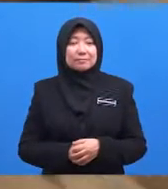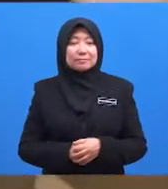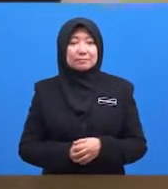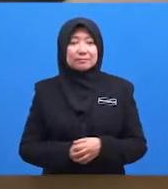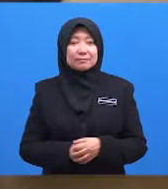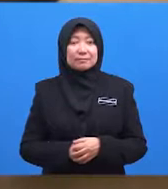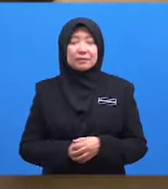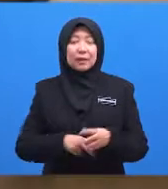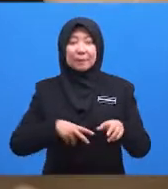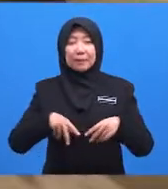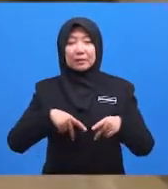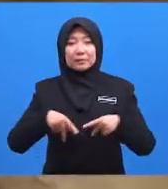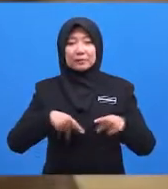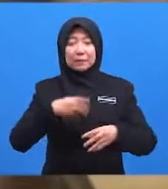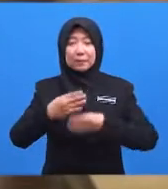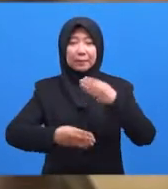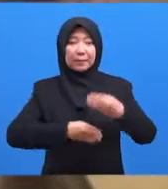plastik pembalut makanan,